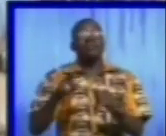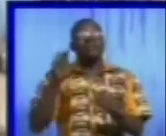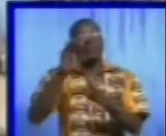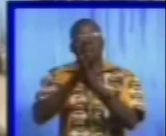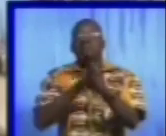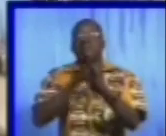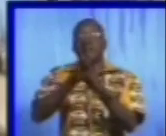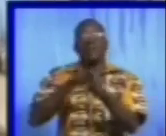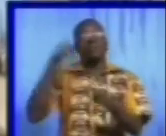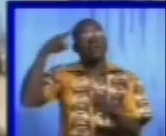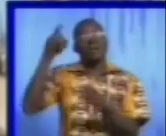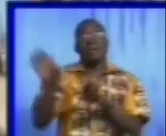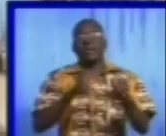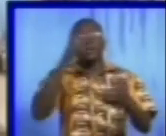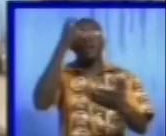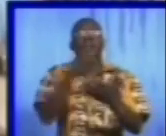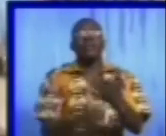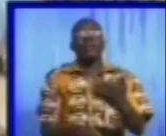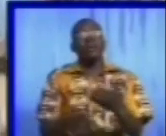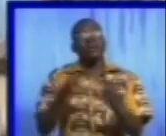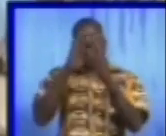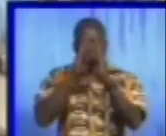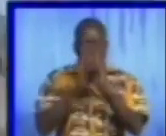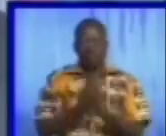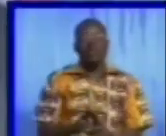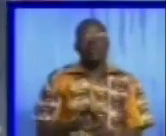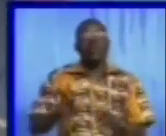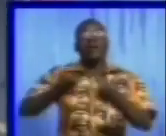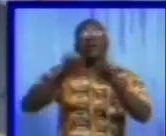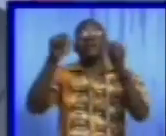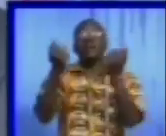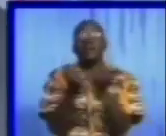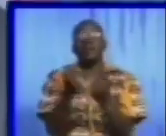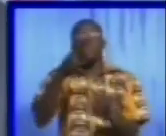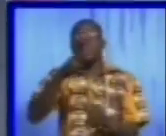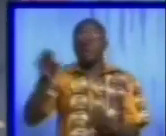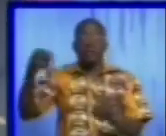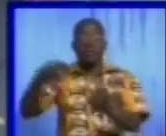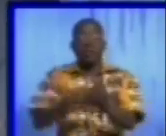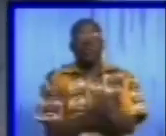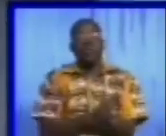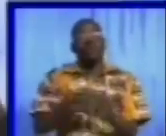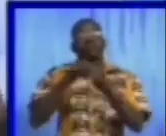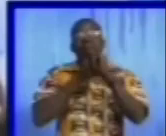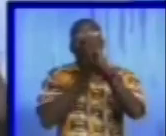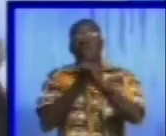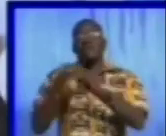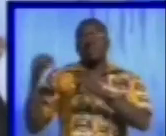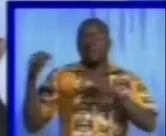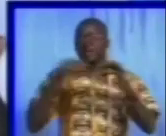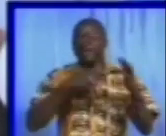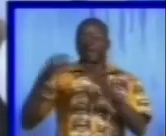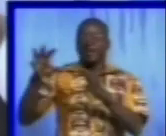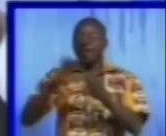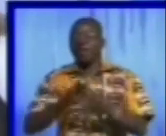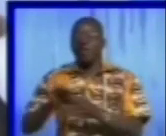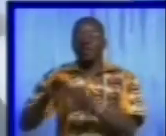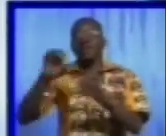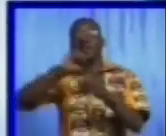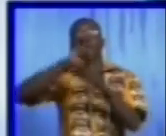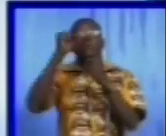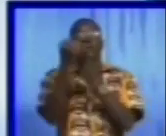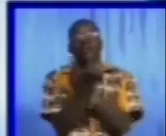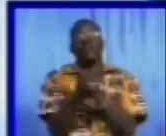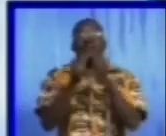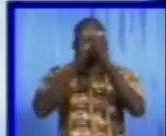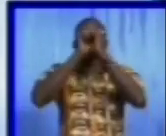qui incarne des valeurs nobles, l'association Burkina Nouveau veut faire de son cheval de bataille la cohésion sociale et la paix